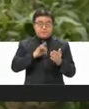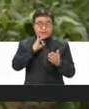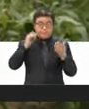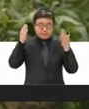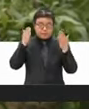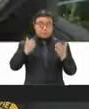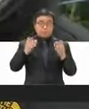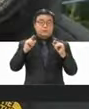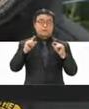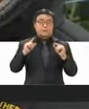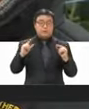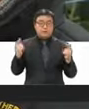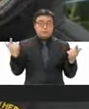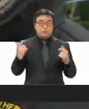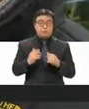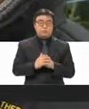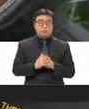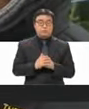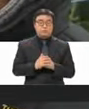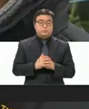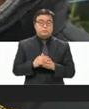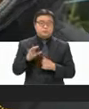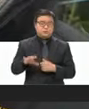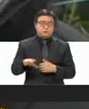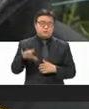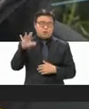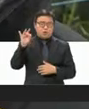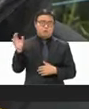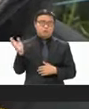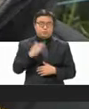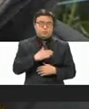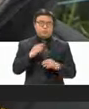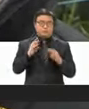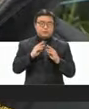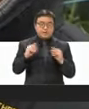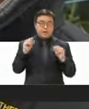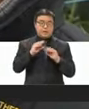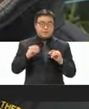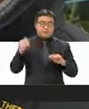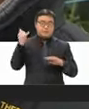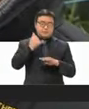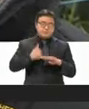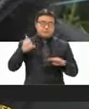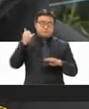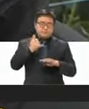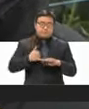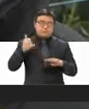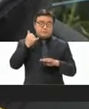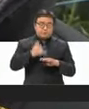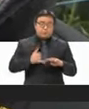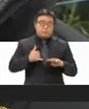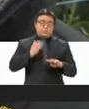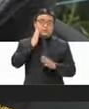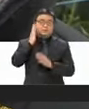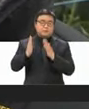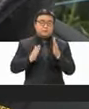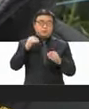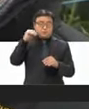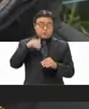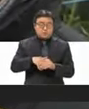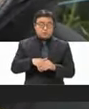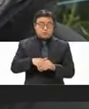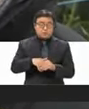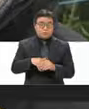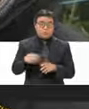것이 아니라 이 처음부터 땅을 일구고 이 식물을